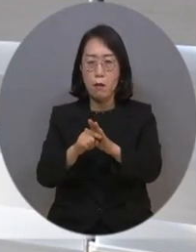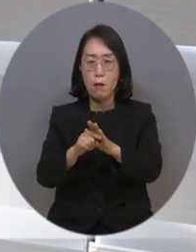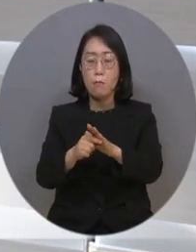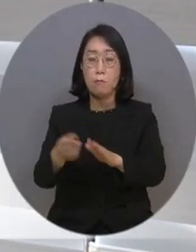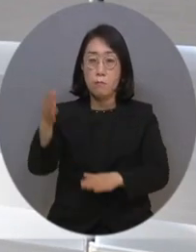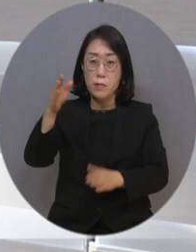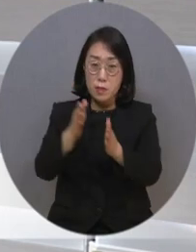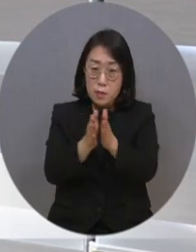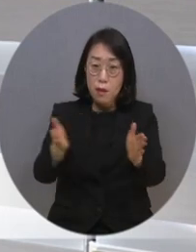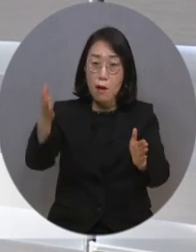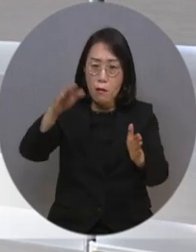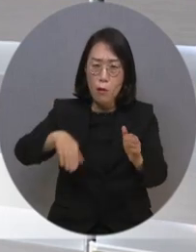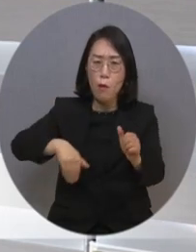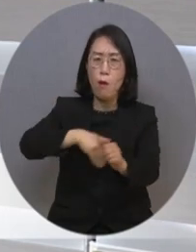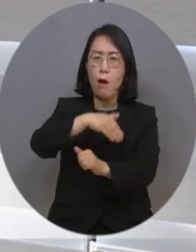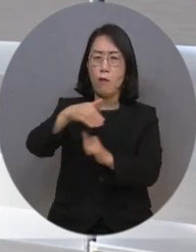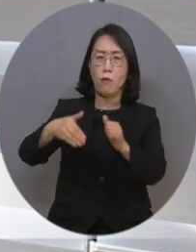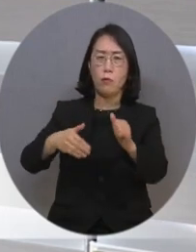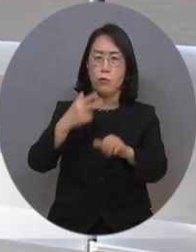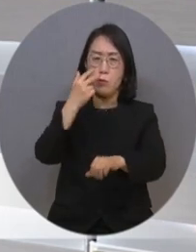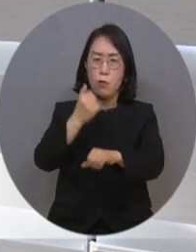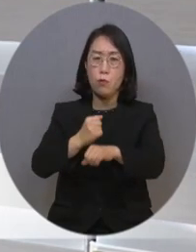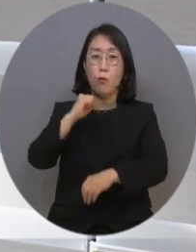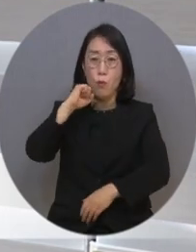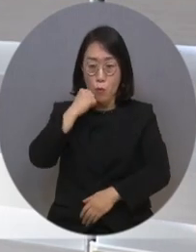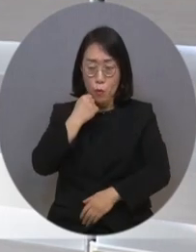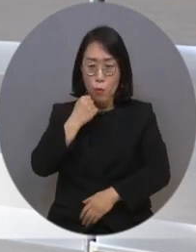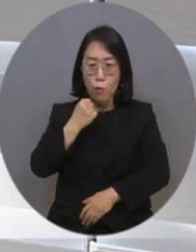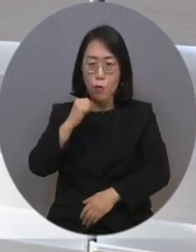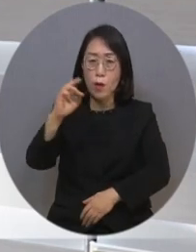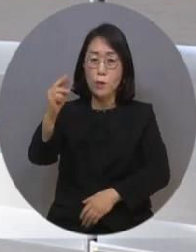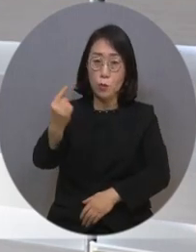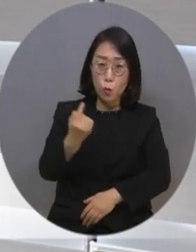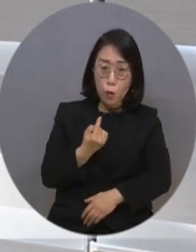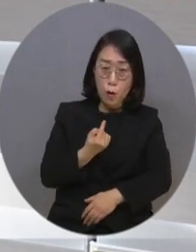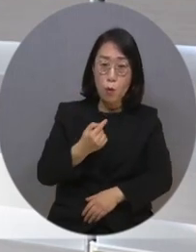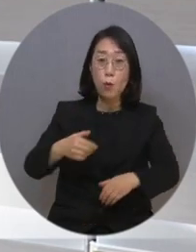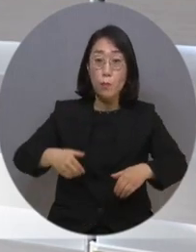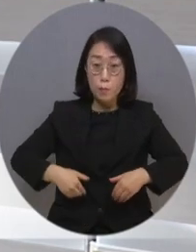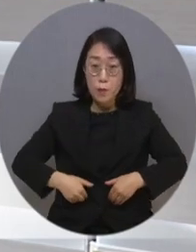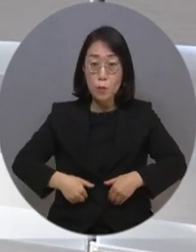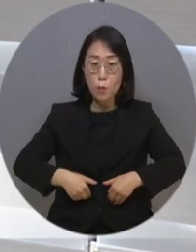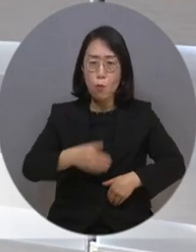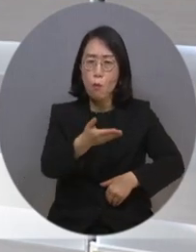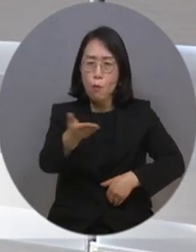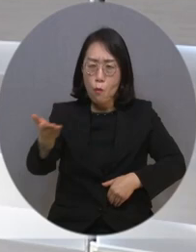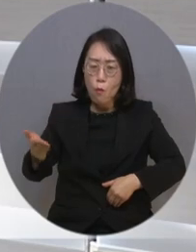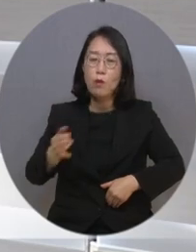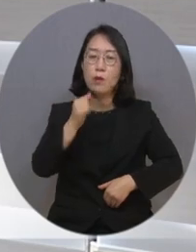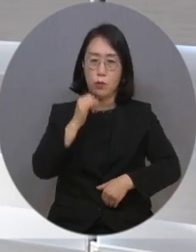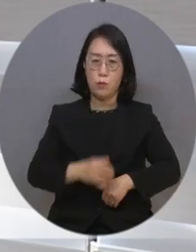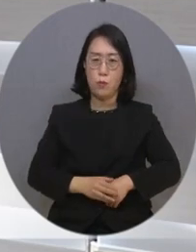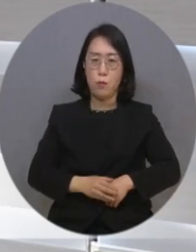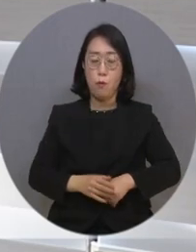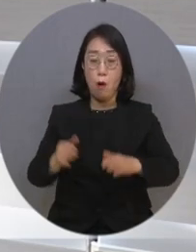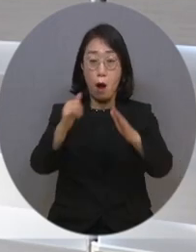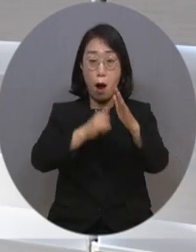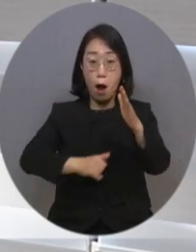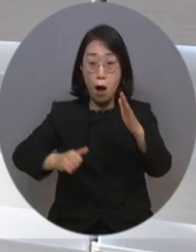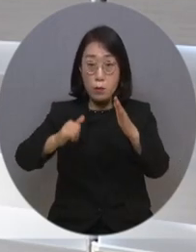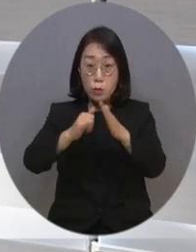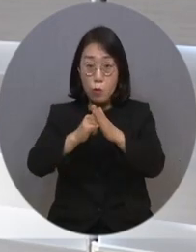여러 가지 여건상 사회에 적응하지 못하고 다시 되돌아야 될 그런 청년들이 있습니다 일반 가정의